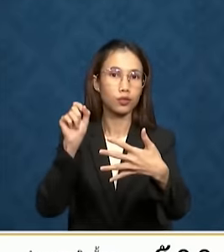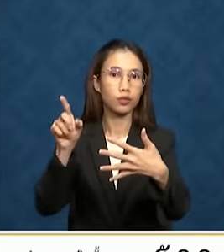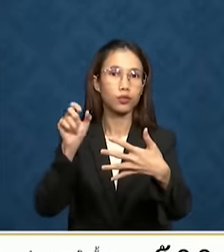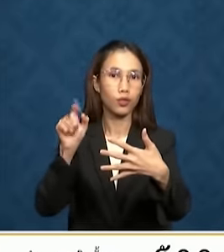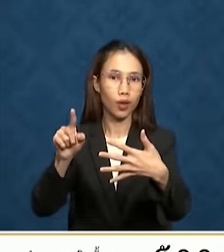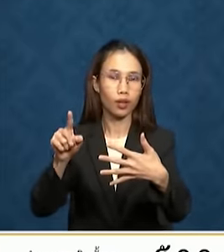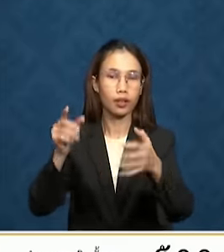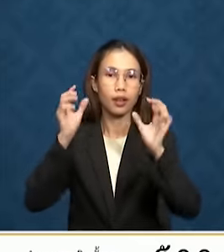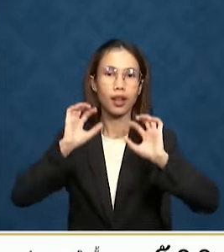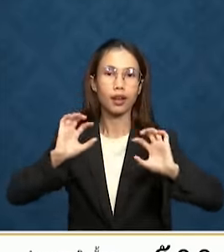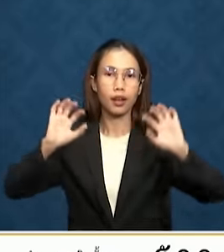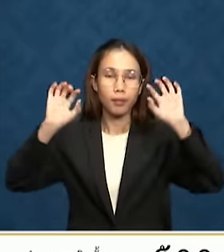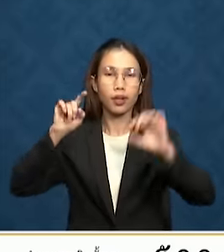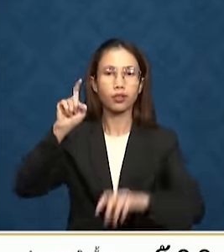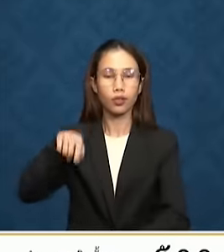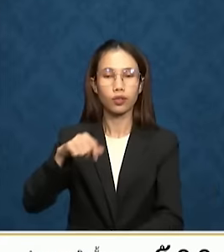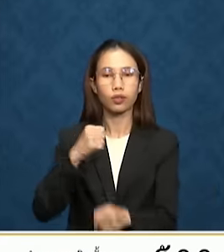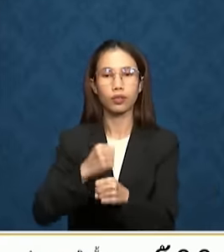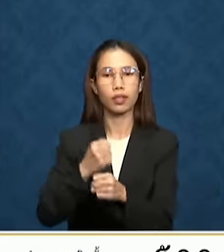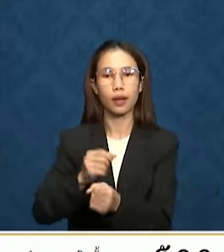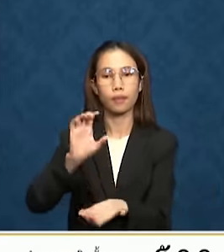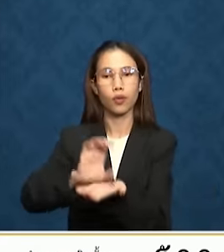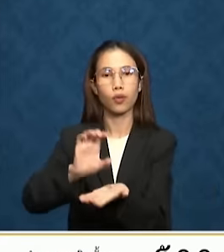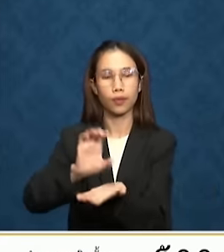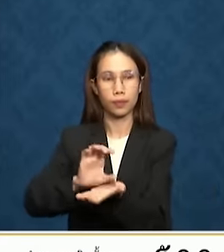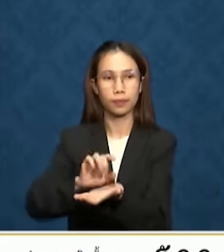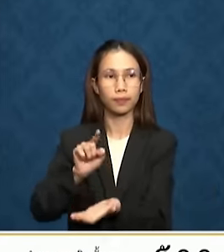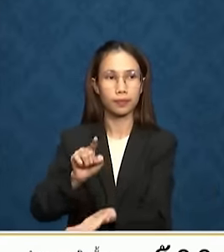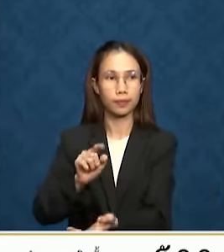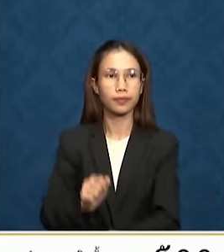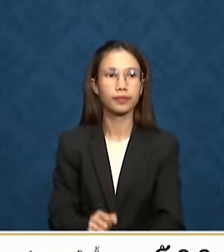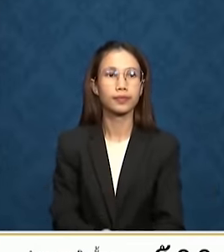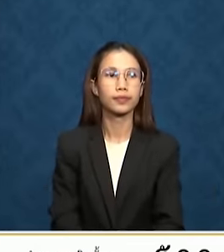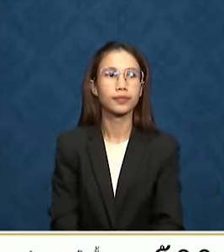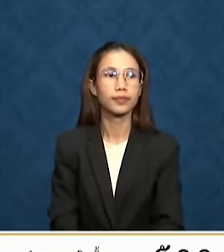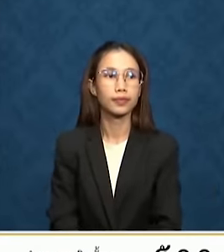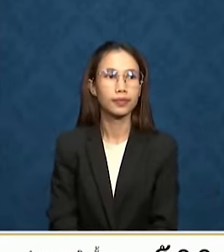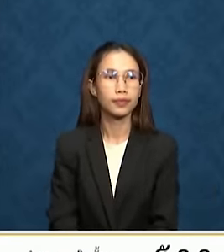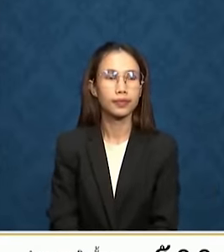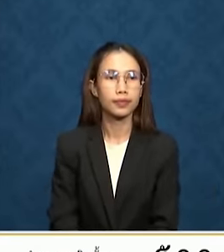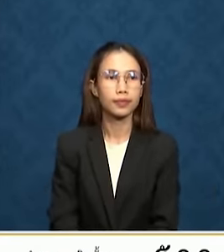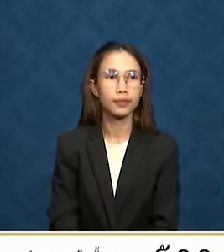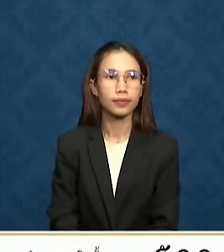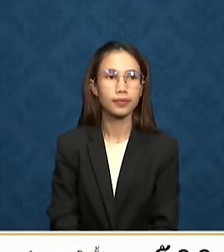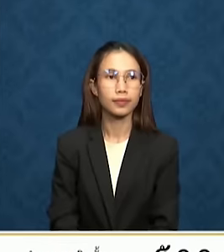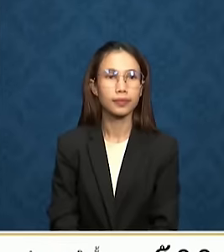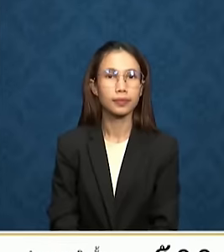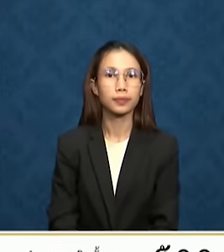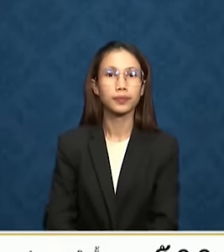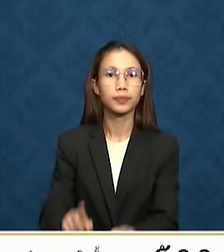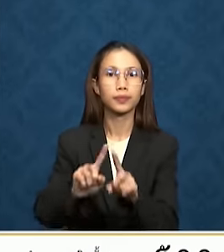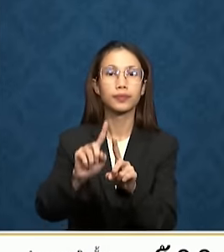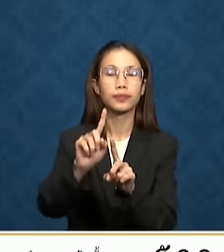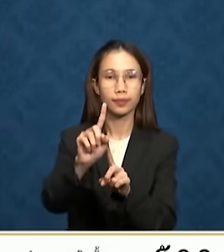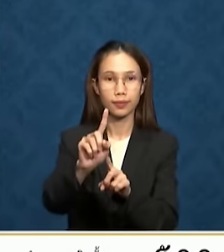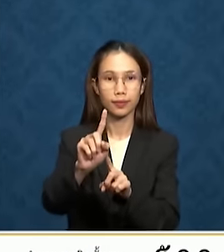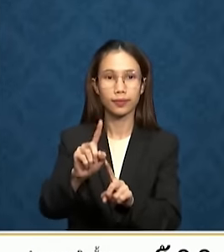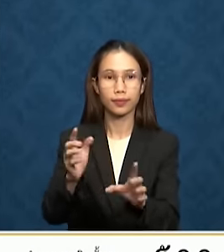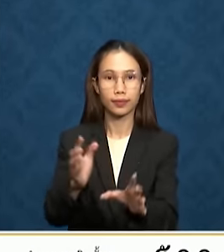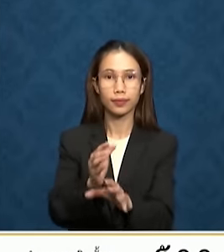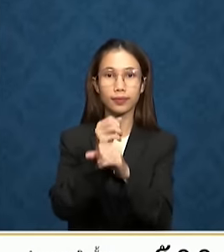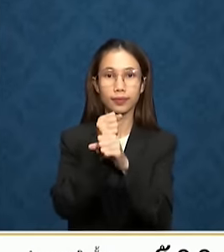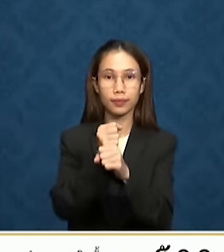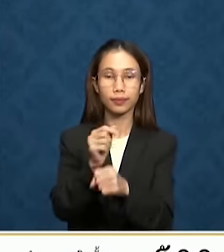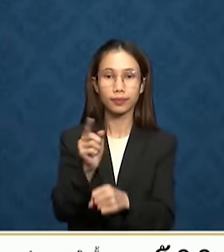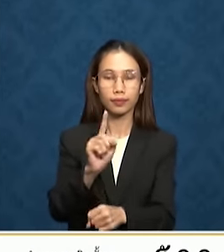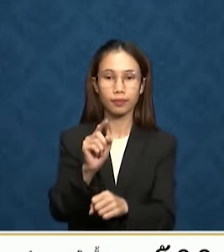ต้องทำนะครับเกี่ยวกับงบประมาณแผ่นดินเป็น immediate next stepsที่ท่านควรที่จะต้องทำนะครับข้อที่ 1สรุปได้ได้